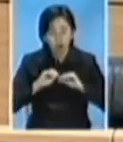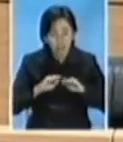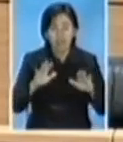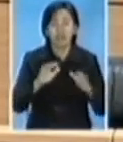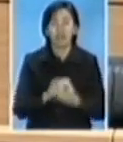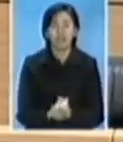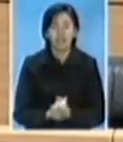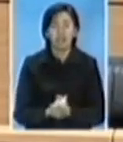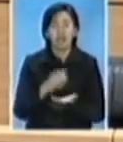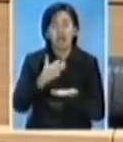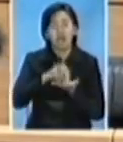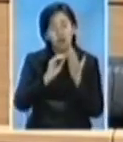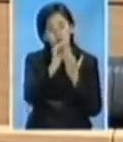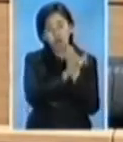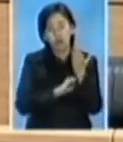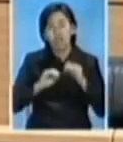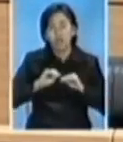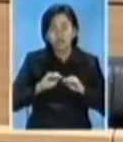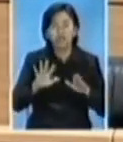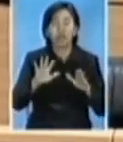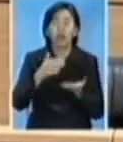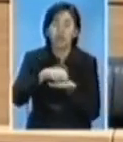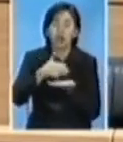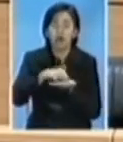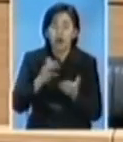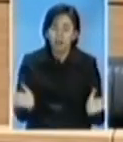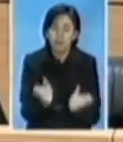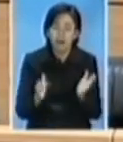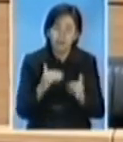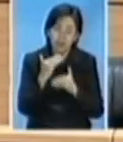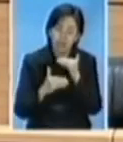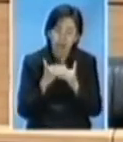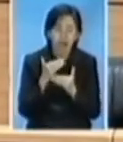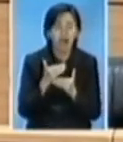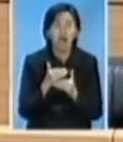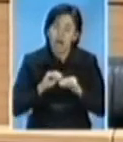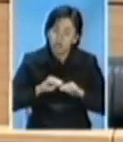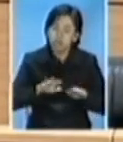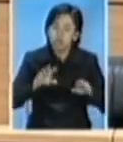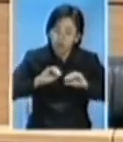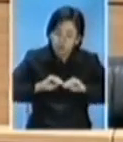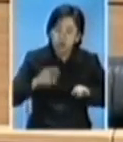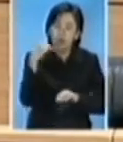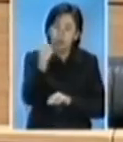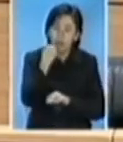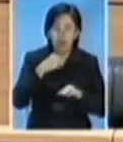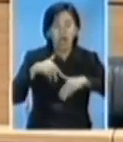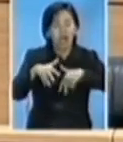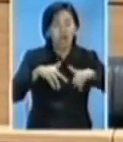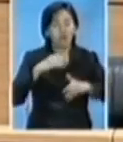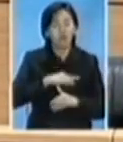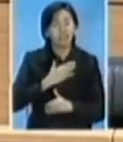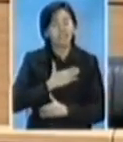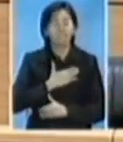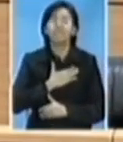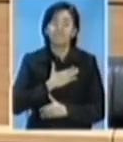เอาเรื่องราวของท้องถิ่นเข้ามาบ้างเขาพัฒนาอะไรให้มากขึ้น ให้ประชาชนเกิดความตระหนั